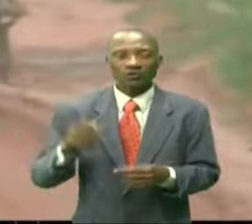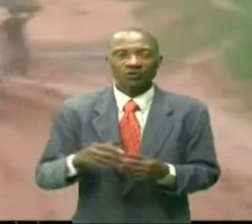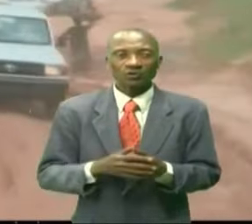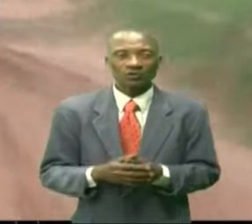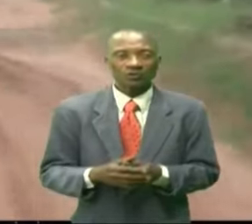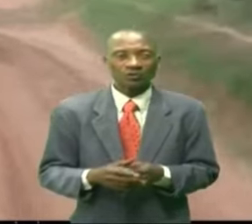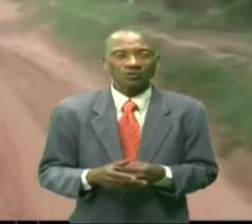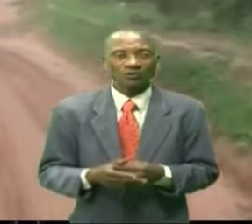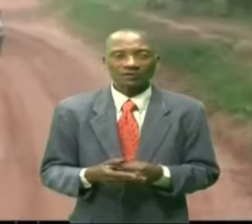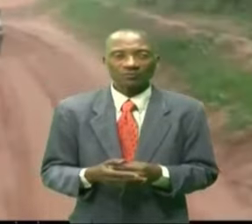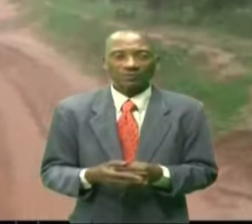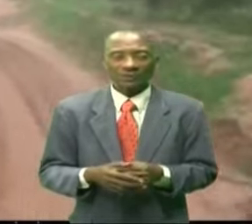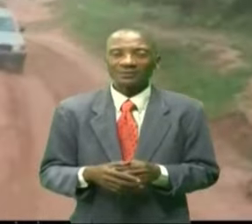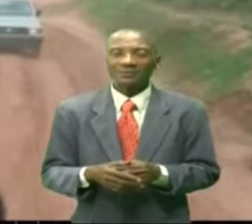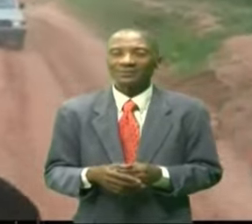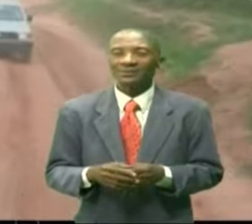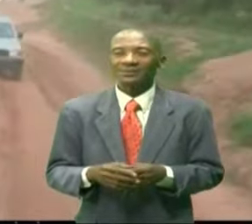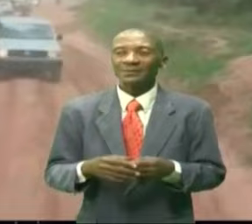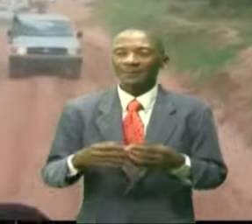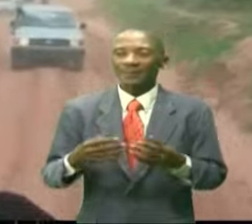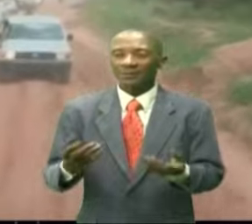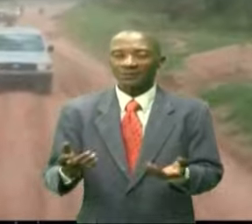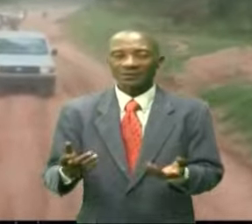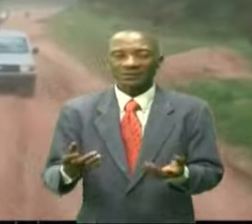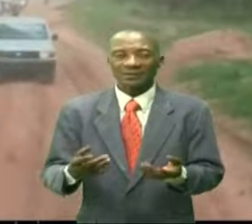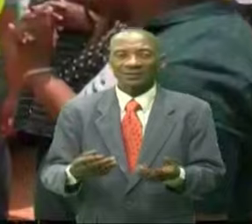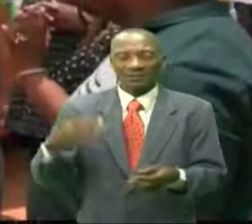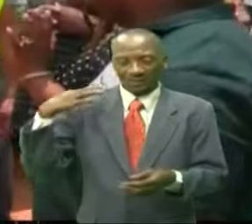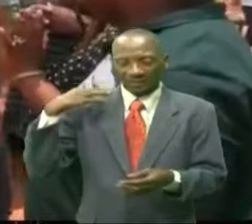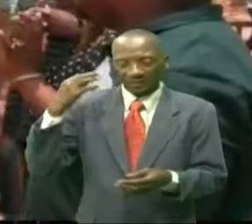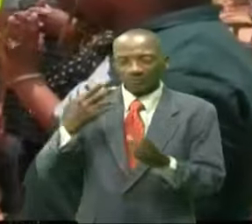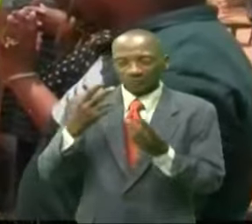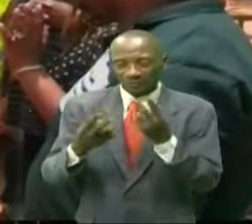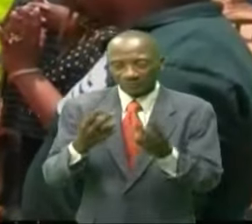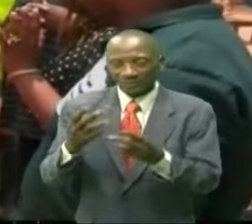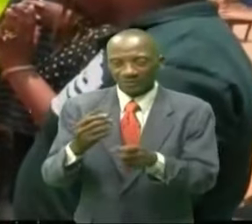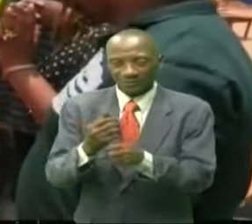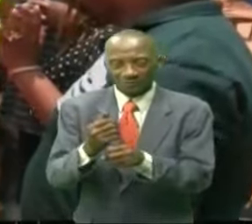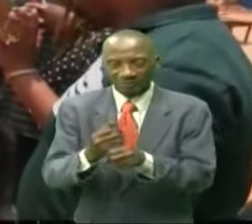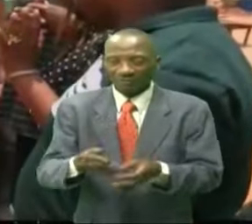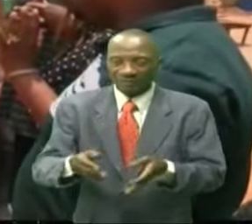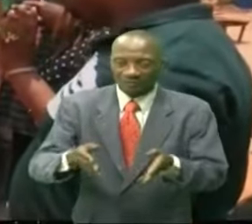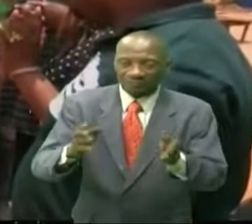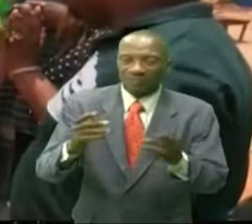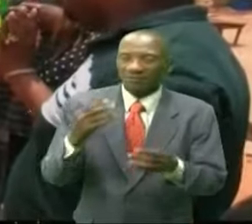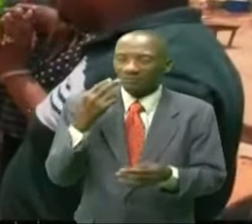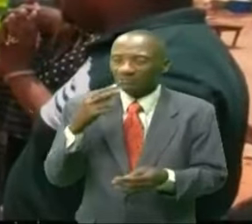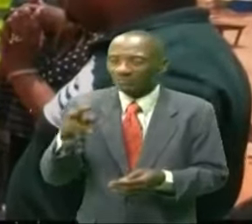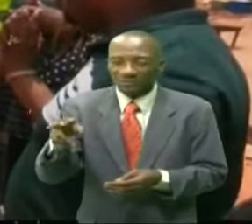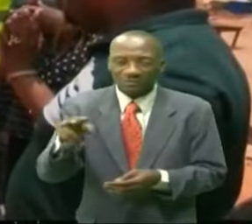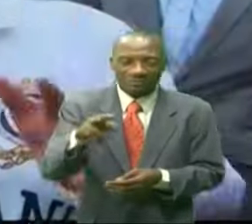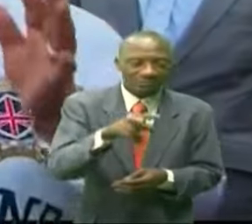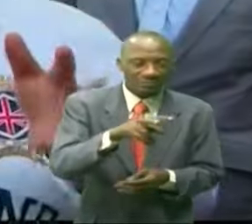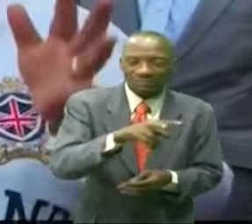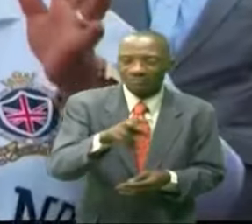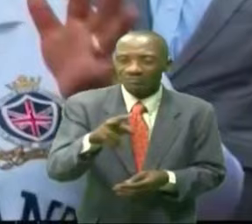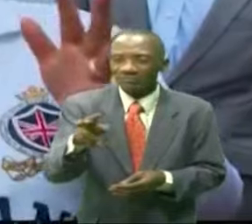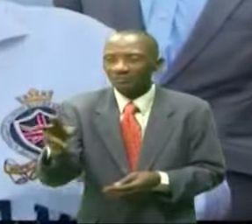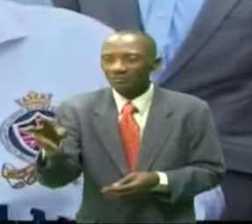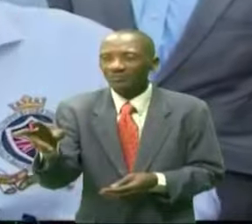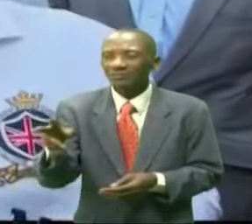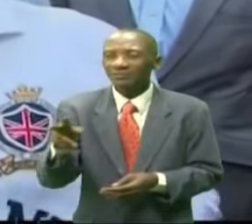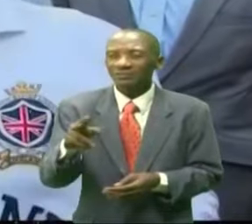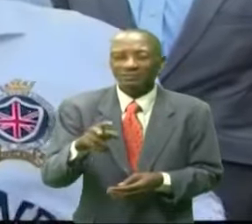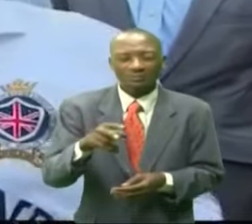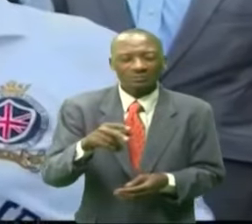Lors de cette inspection, les explications fournies par les ingénieurs n'ont pas convaincu ni les inspecteurs de l'IGF, ni la gouverneure de